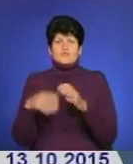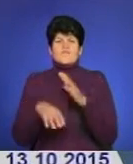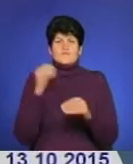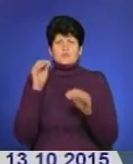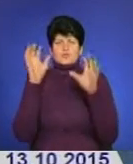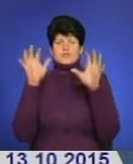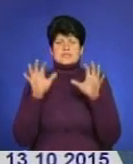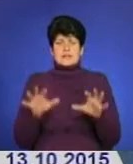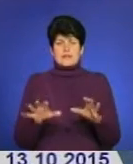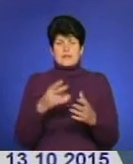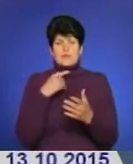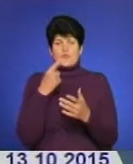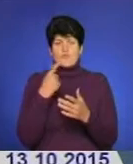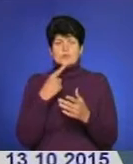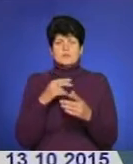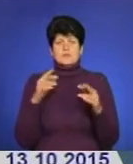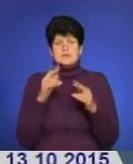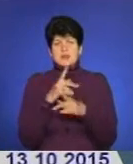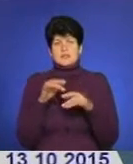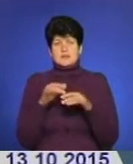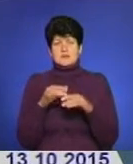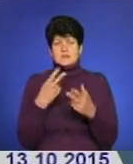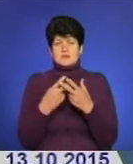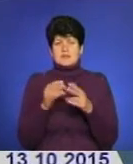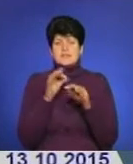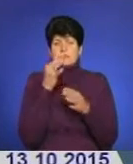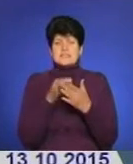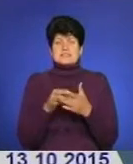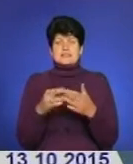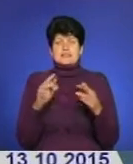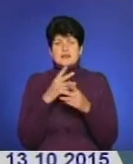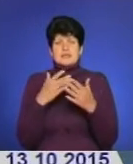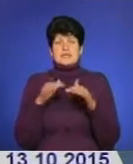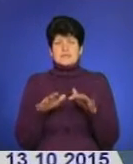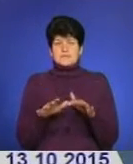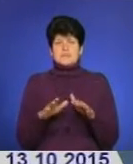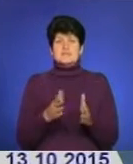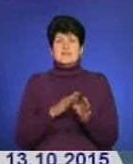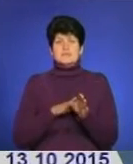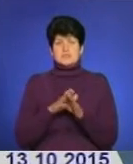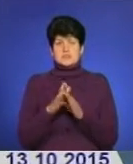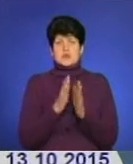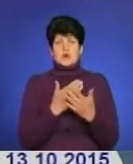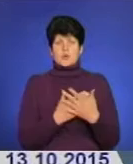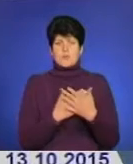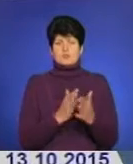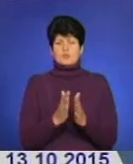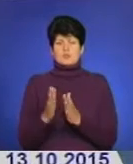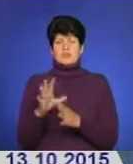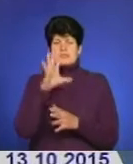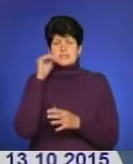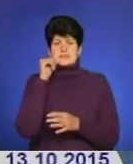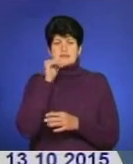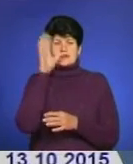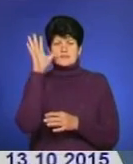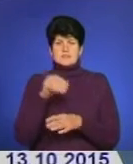кримінальну відповідальність за протиправні дії на виборах. Для оперативного реагування на порушення та дотримання громадського порядку відзавтра всі правоохоронні